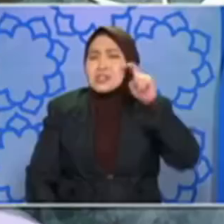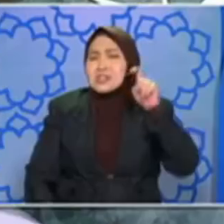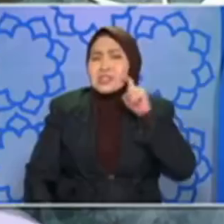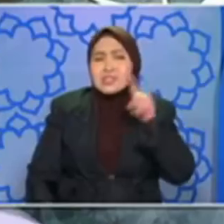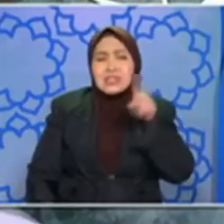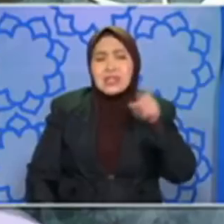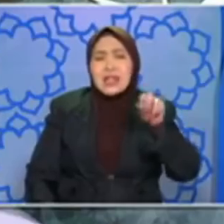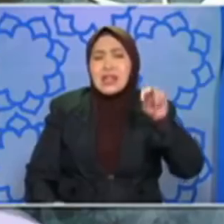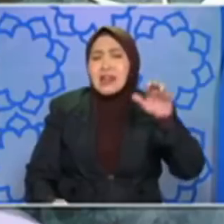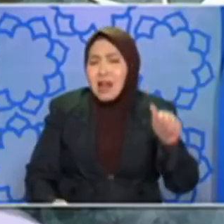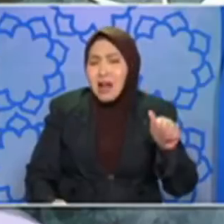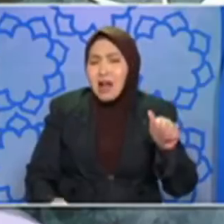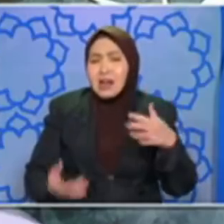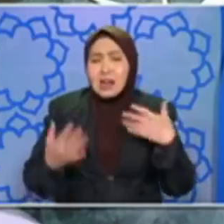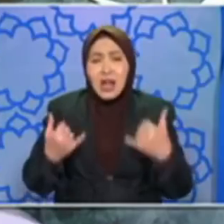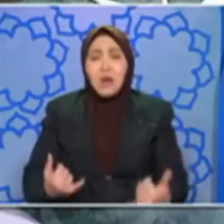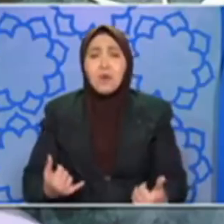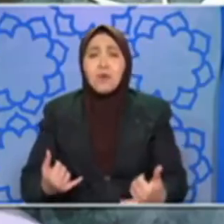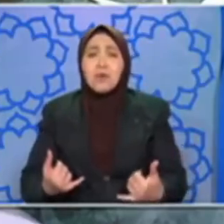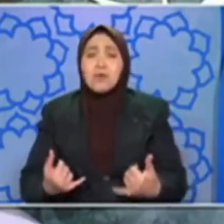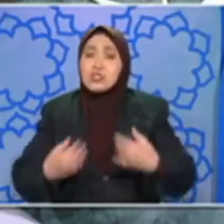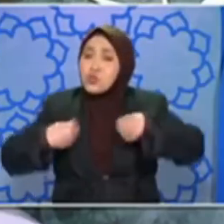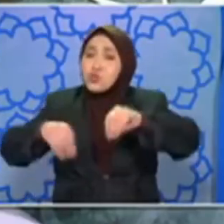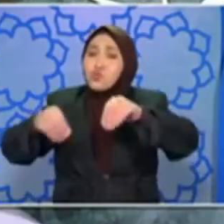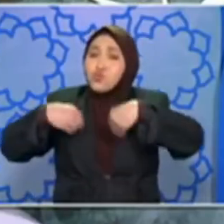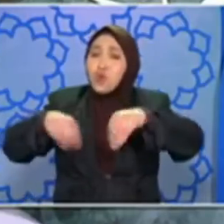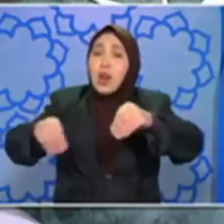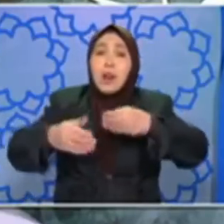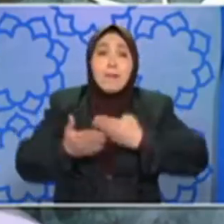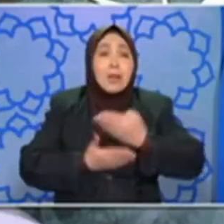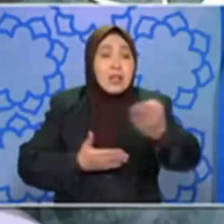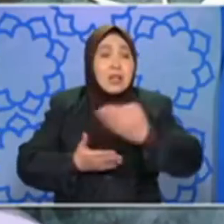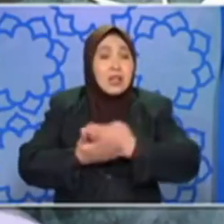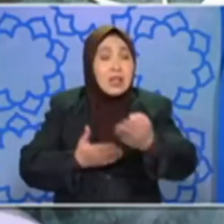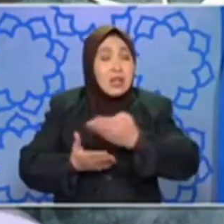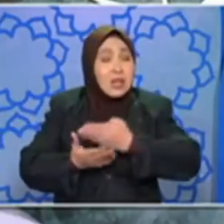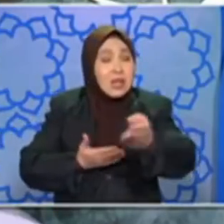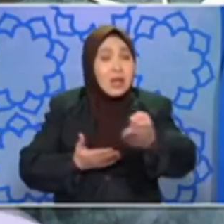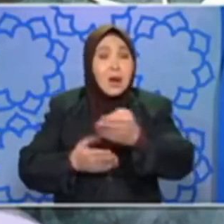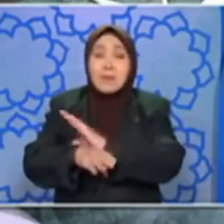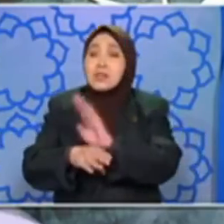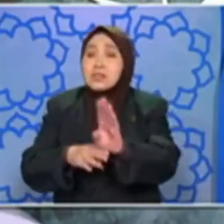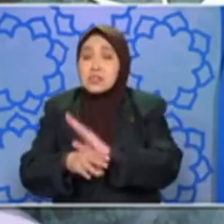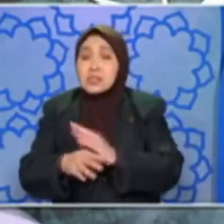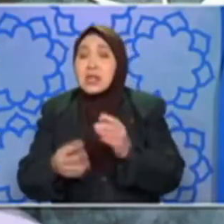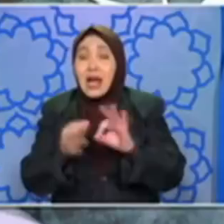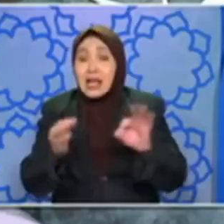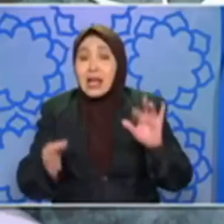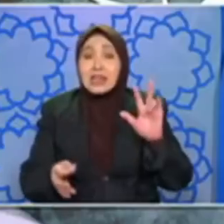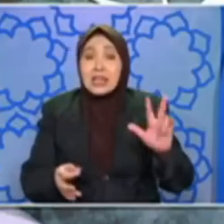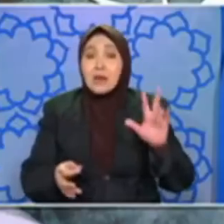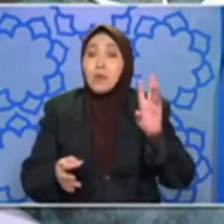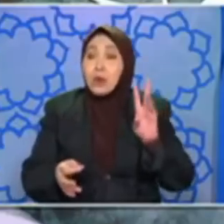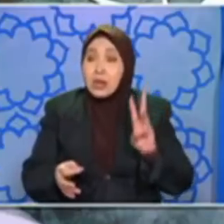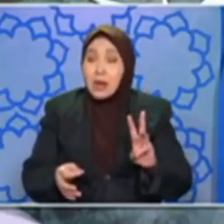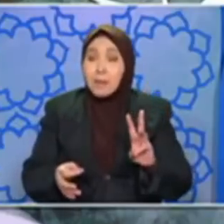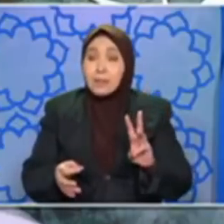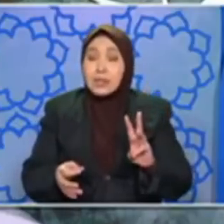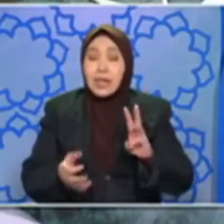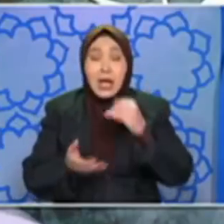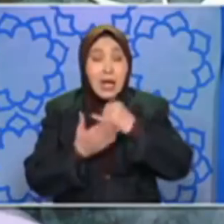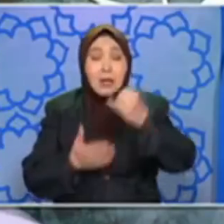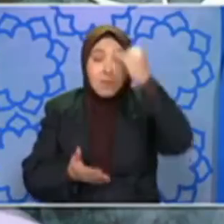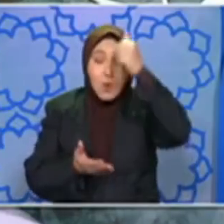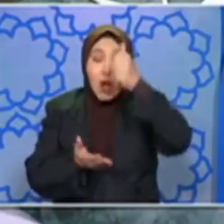sekarang berkenaan dengan jual beli pula. Jual beli. Sukatan. Dan ni ayat 36 Safas. Ya. Ilmu, amanah ilmu pula.